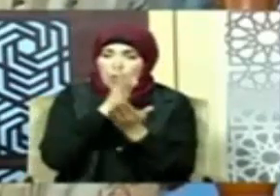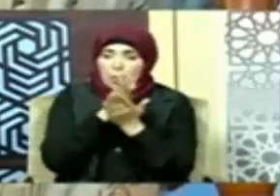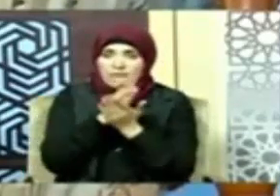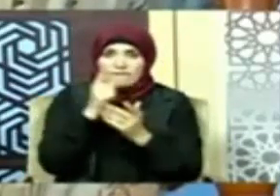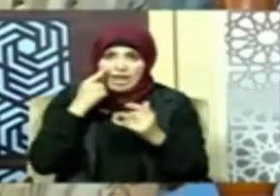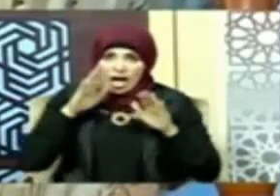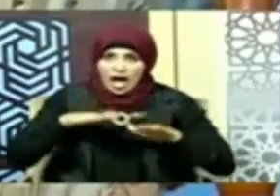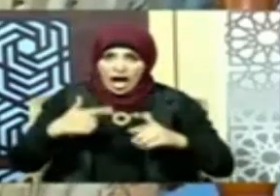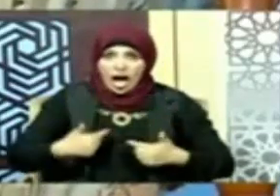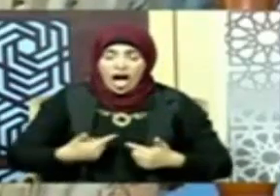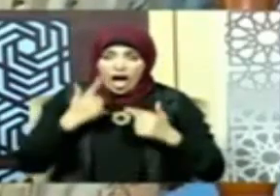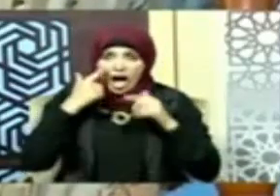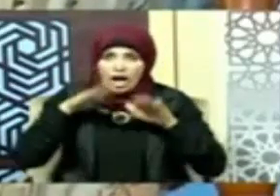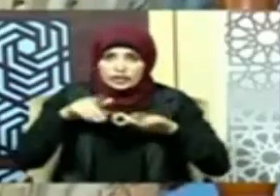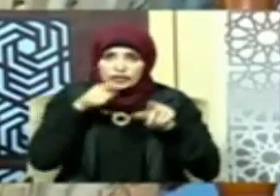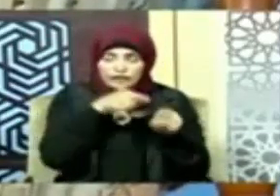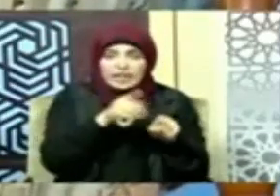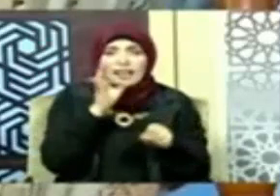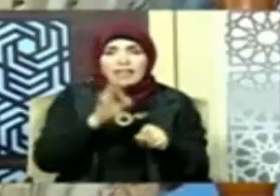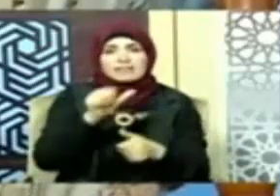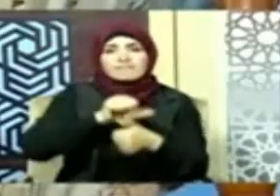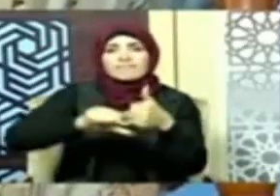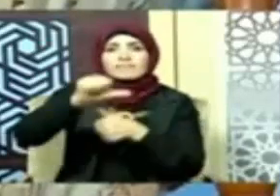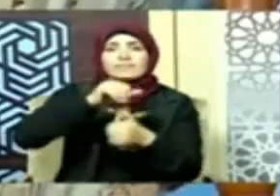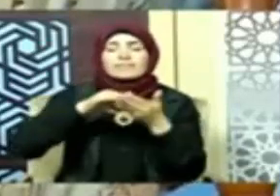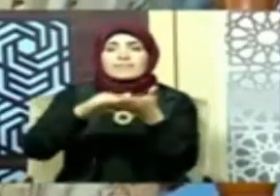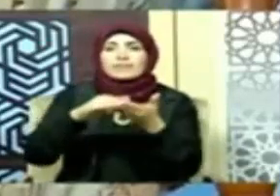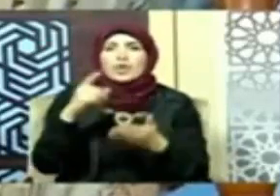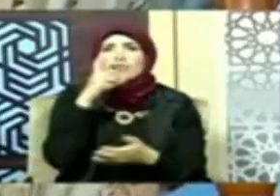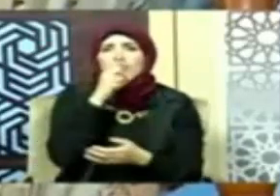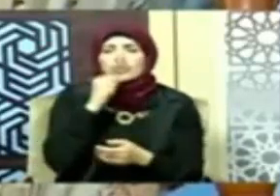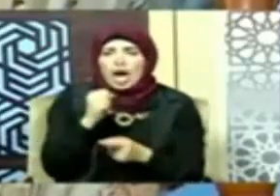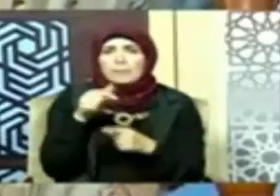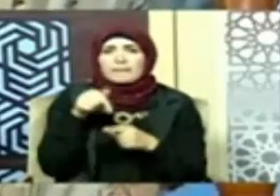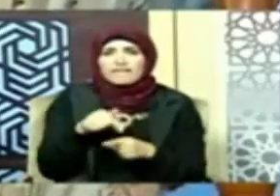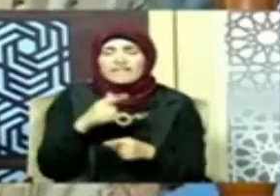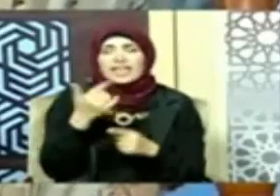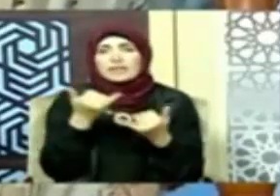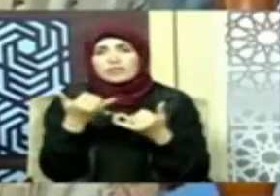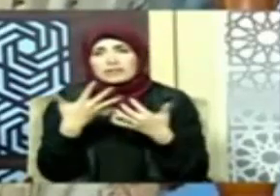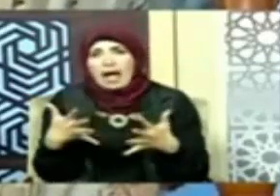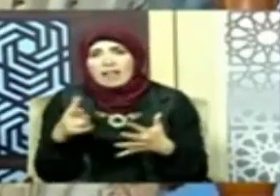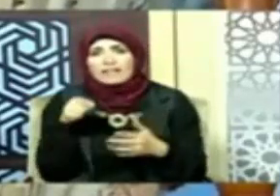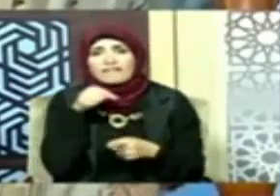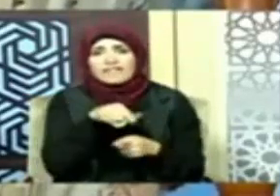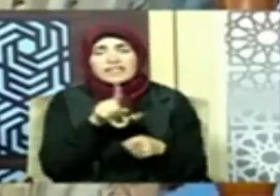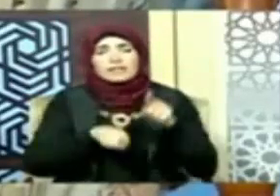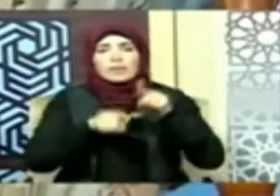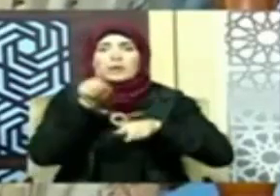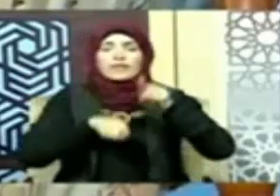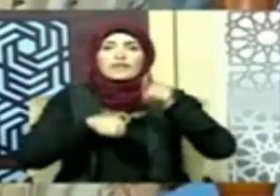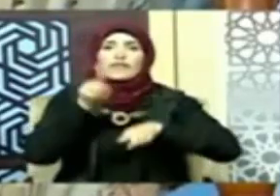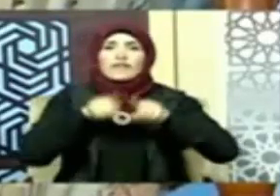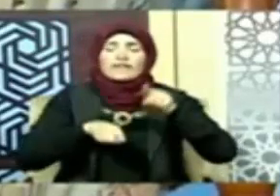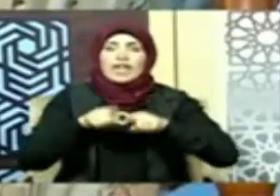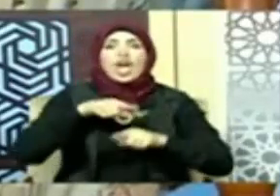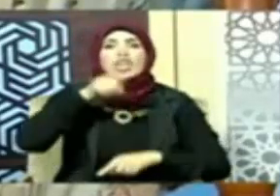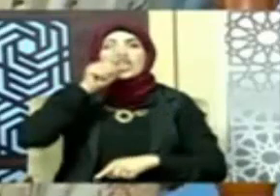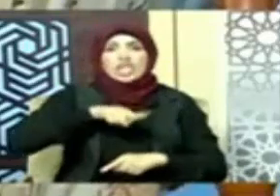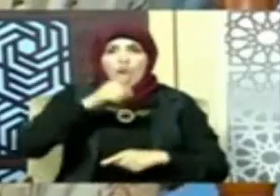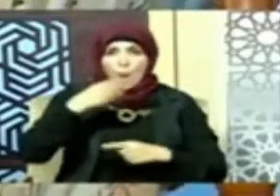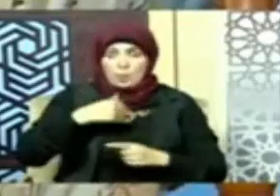بهم، والعسر واليسر ساعات وأوقات، يوم